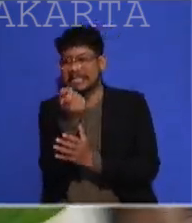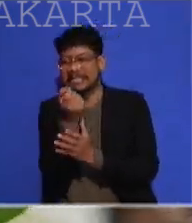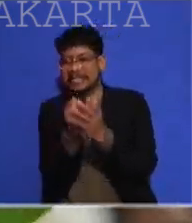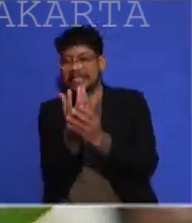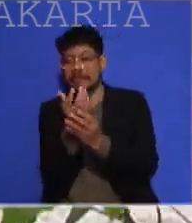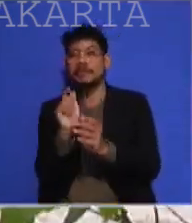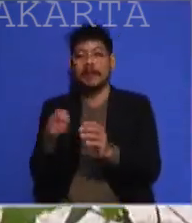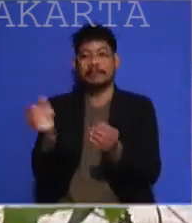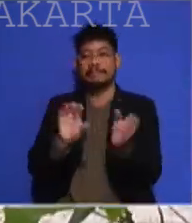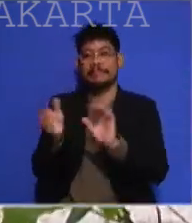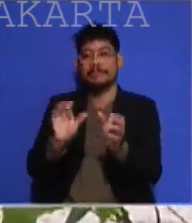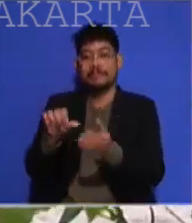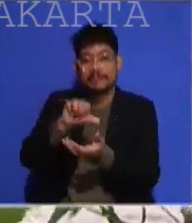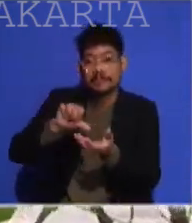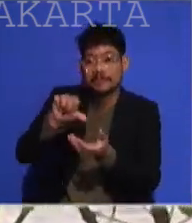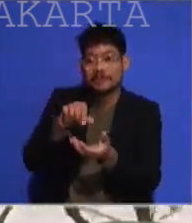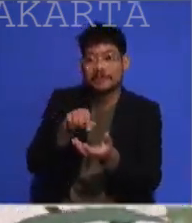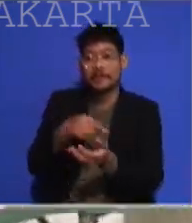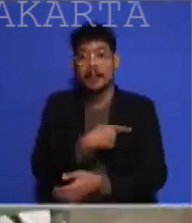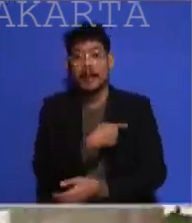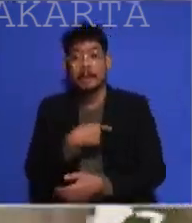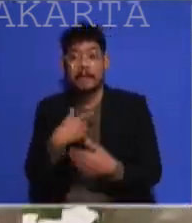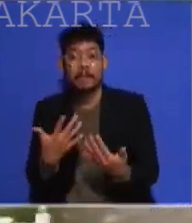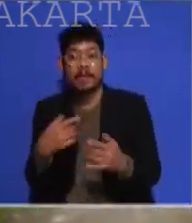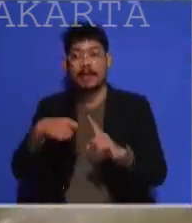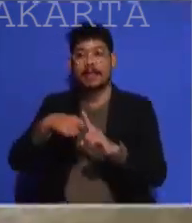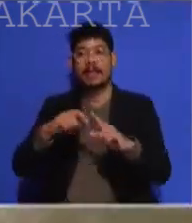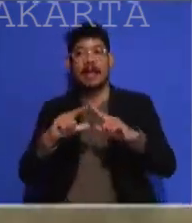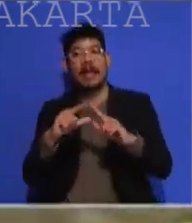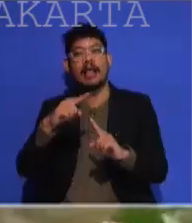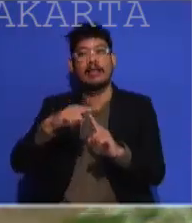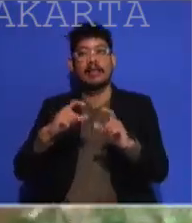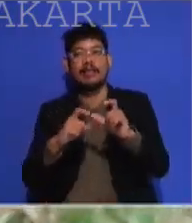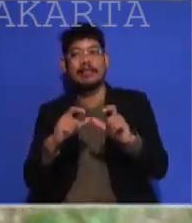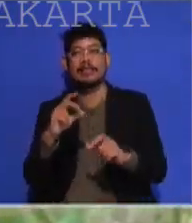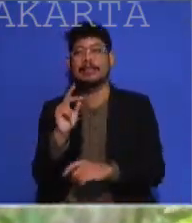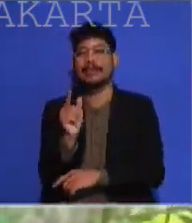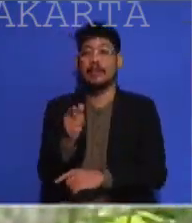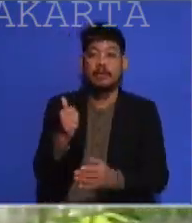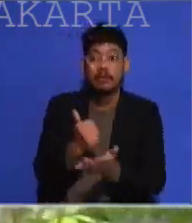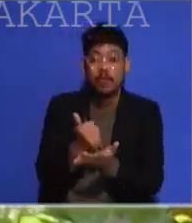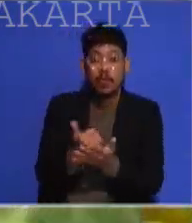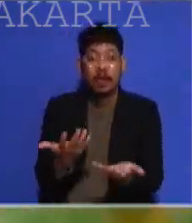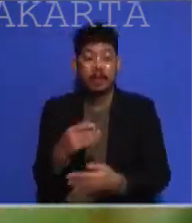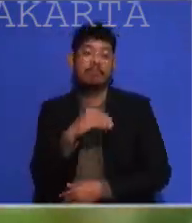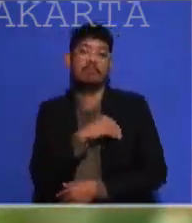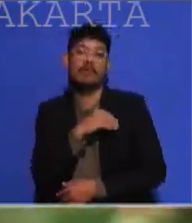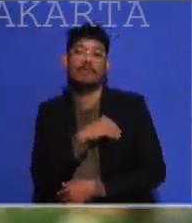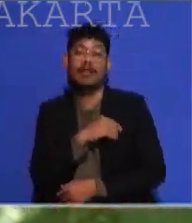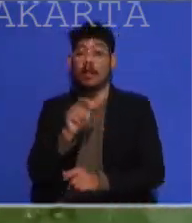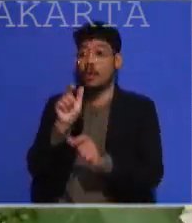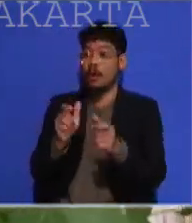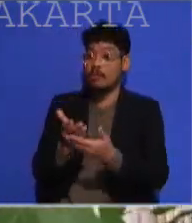sebat lisah kastor. Mboten namung menika, perangan ron jarak kanyata ugi kathah dipun mupangataken dening para herbalis